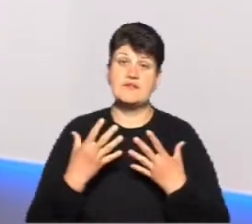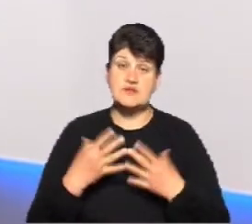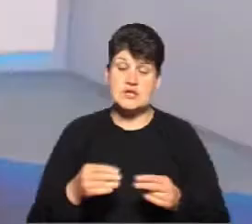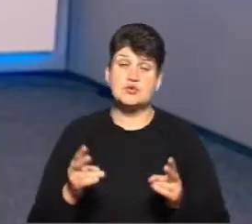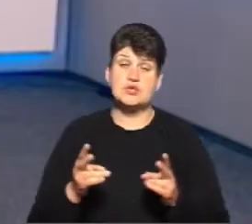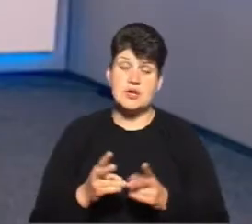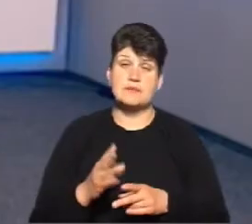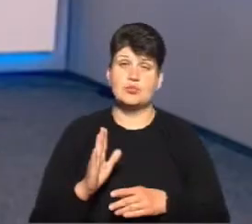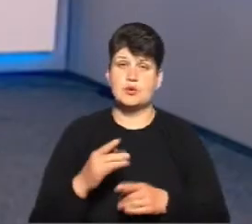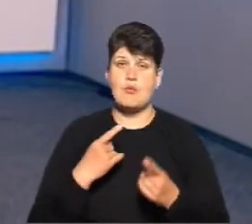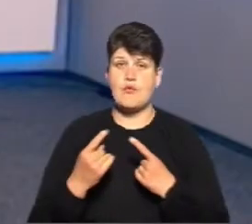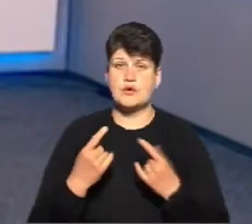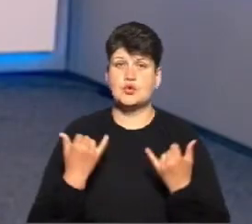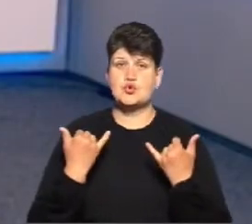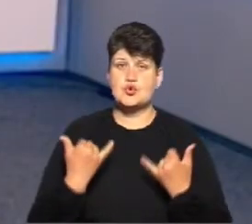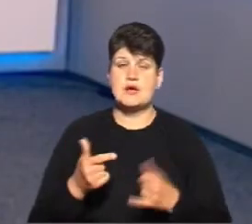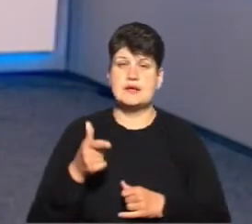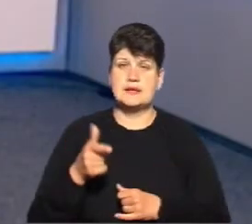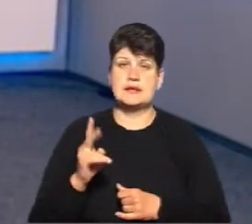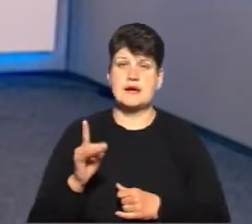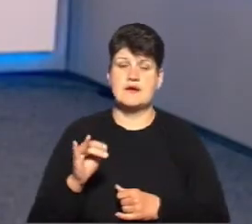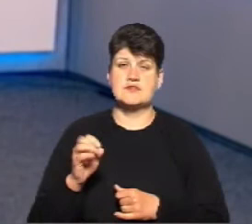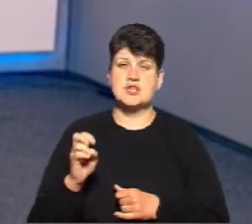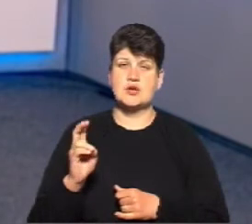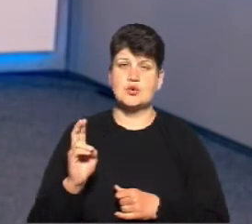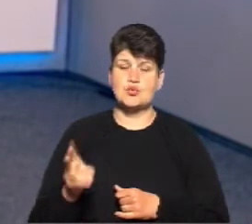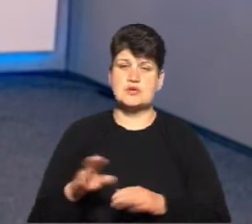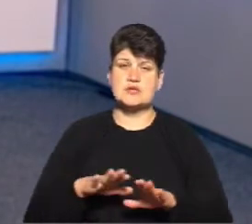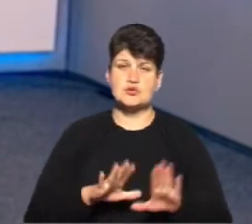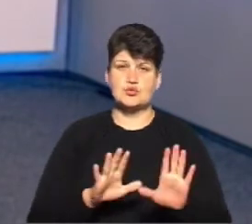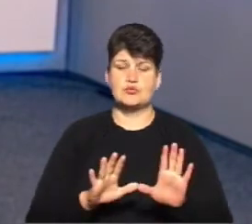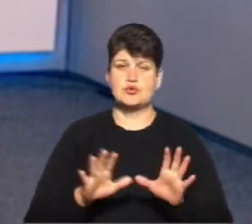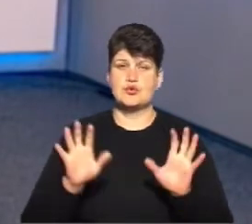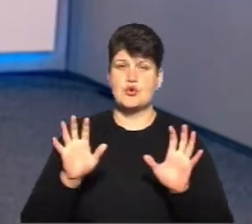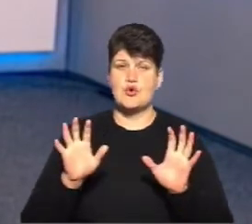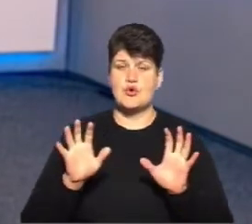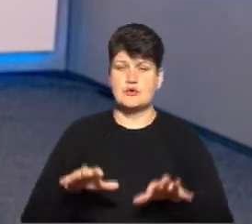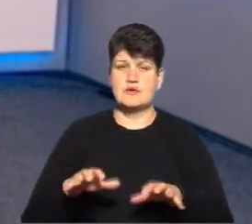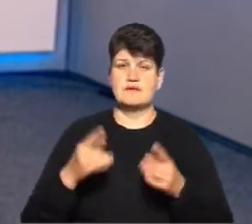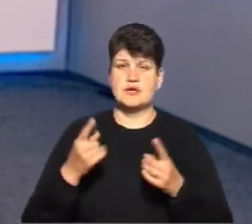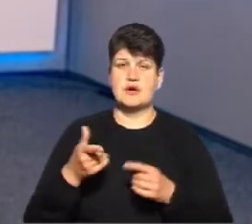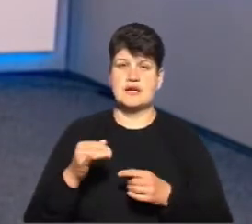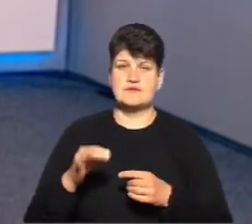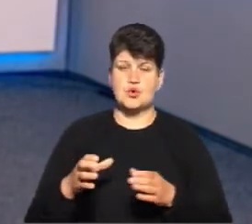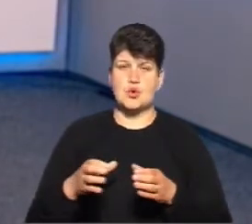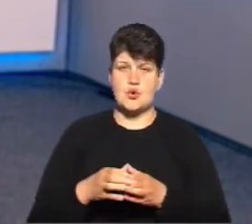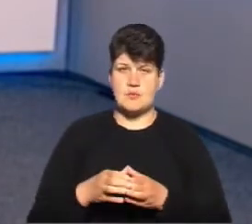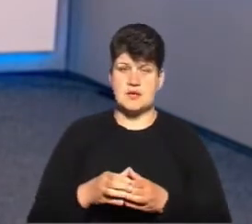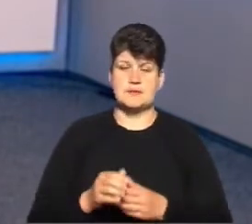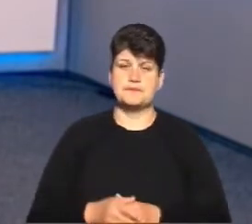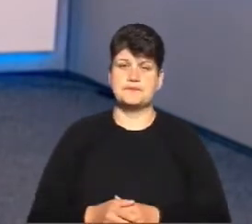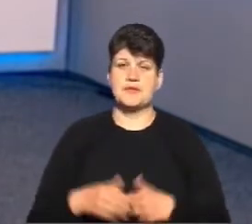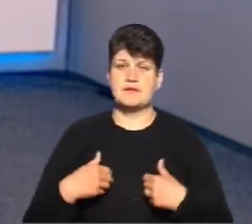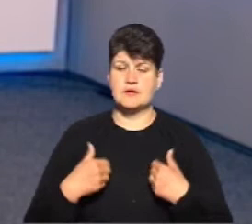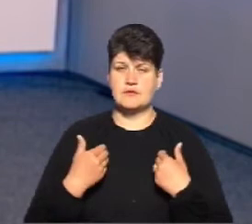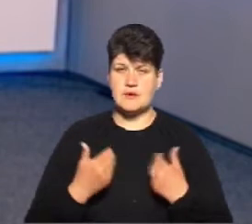говорити сьогодні з Галиною Кравченюк, заступницею голови Великогірської громади. Вітаю вас, пані Галино. Вітаю. Перед тим нагадаю, що